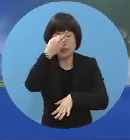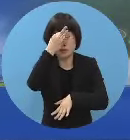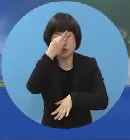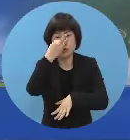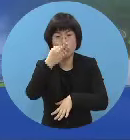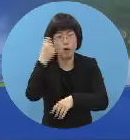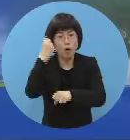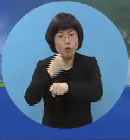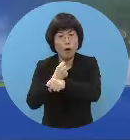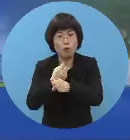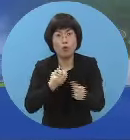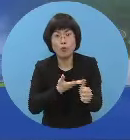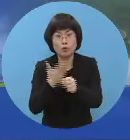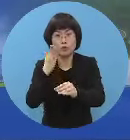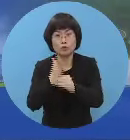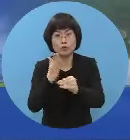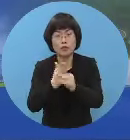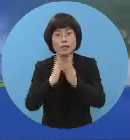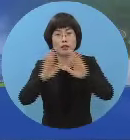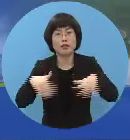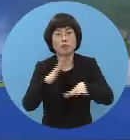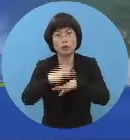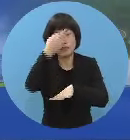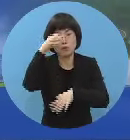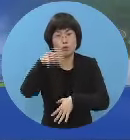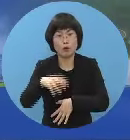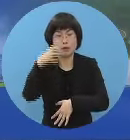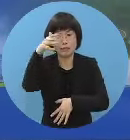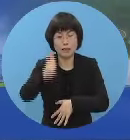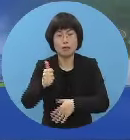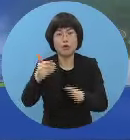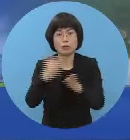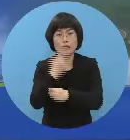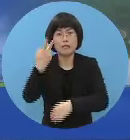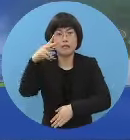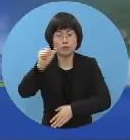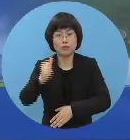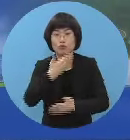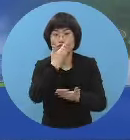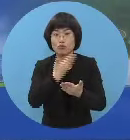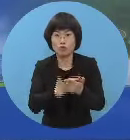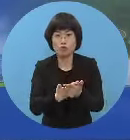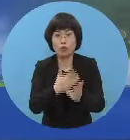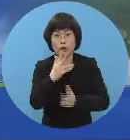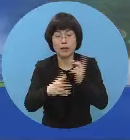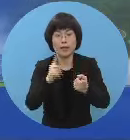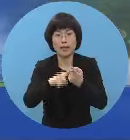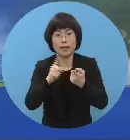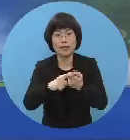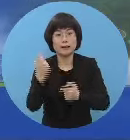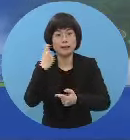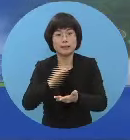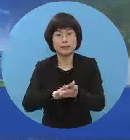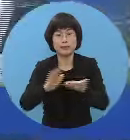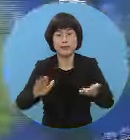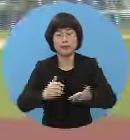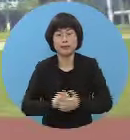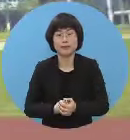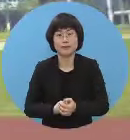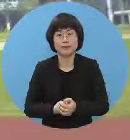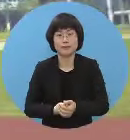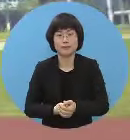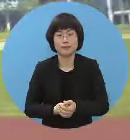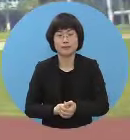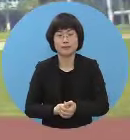보급하는 전라남도 농업기술원 최경주 원장으로부터 2015년 주요 시책에 대해 듣습니다.